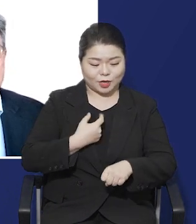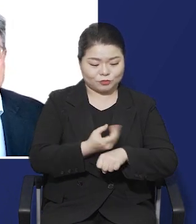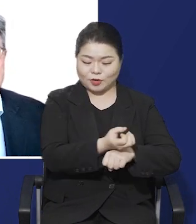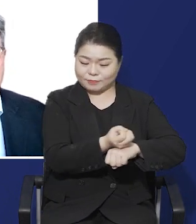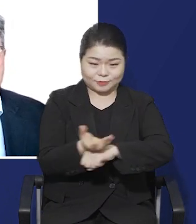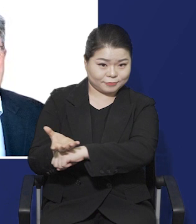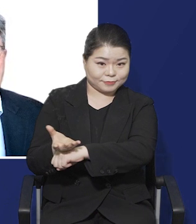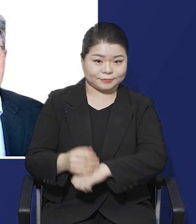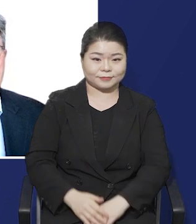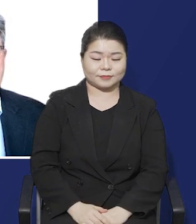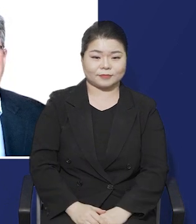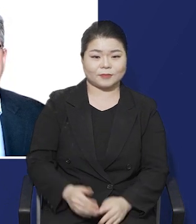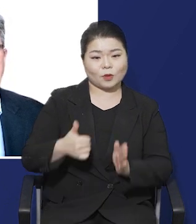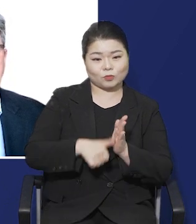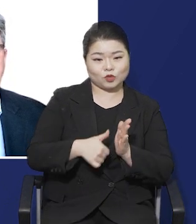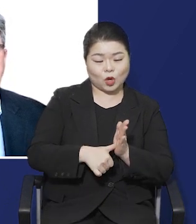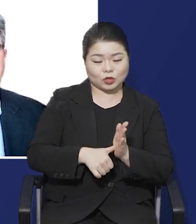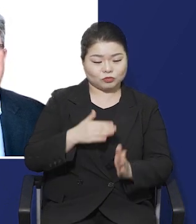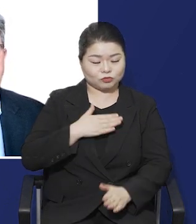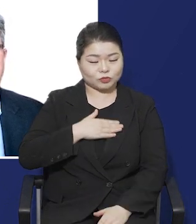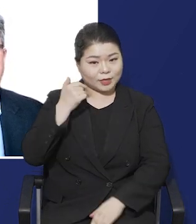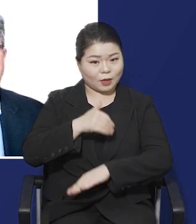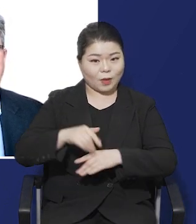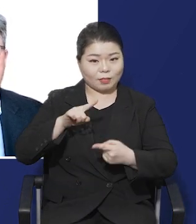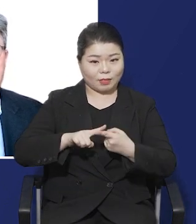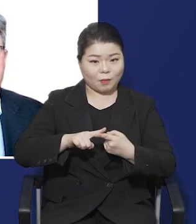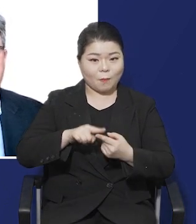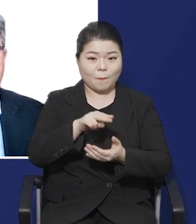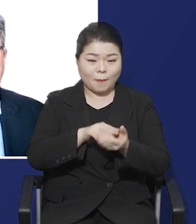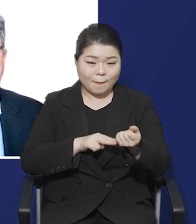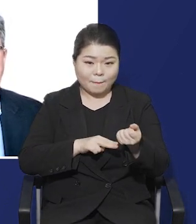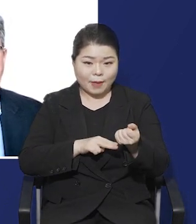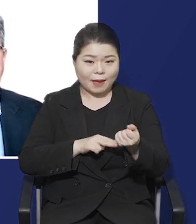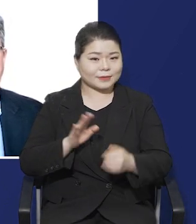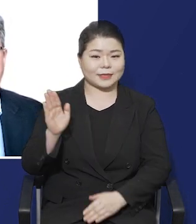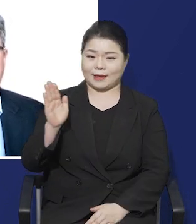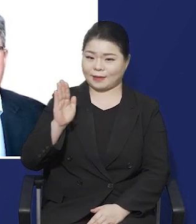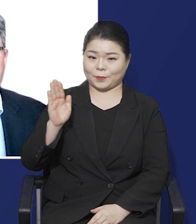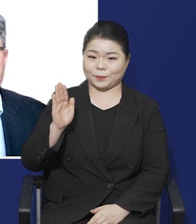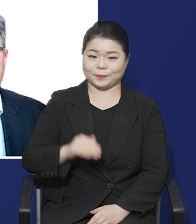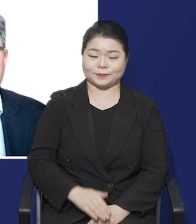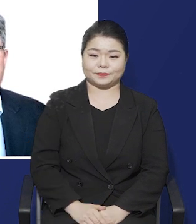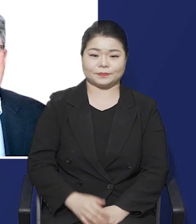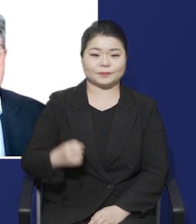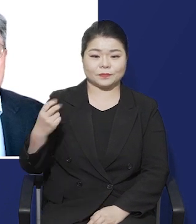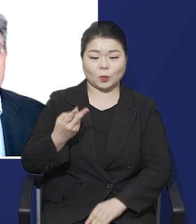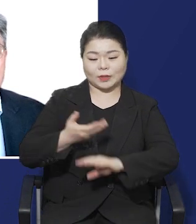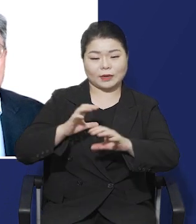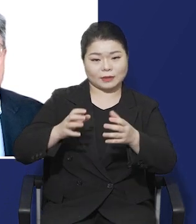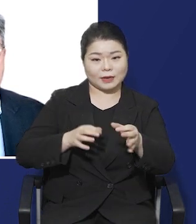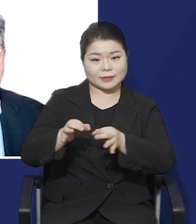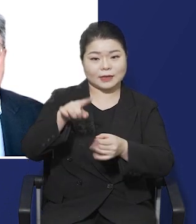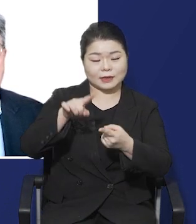그래서 제조업체의 자체 전략으로 판매가 이루어지지 않습니다. 또한 해외 시장에